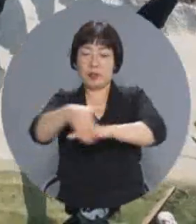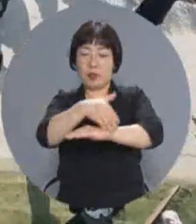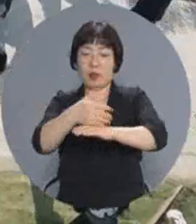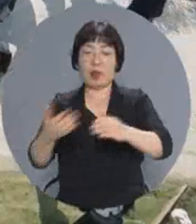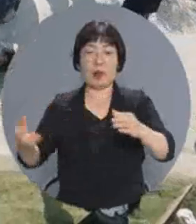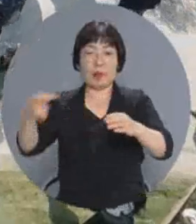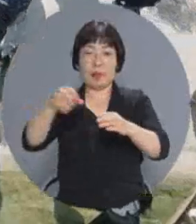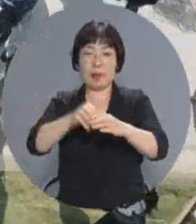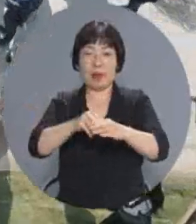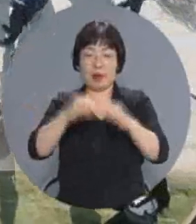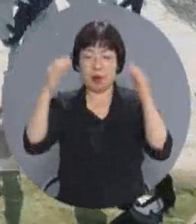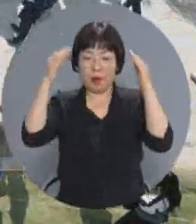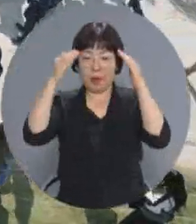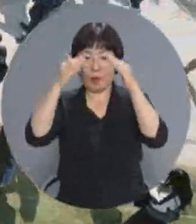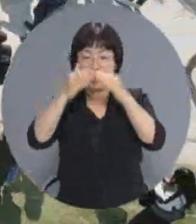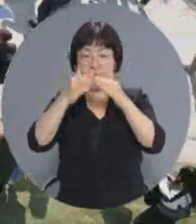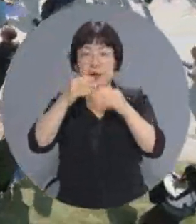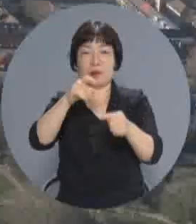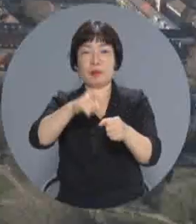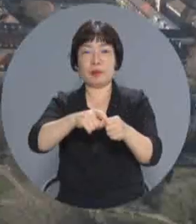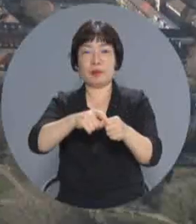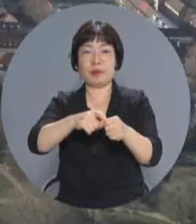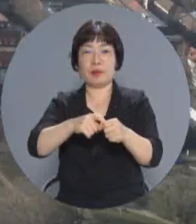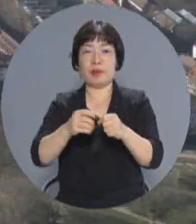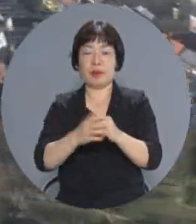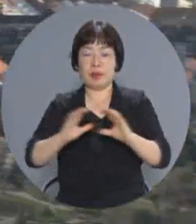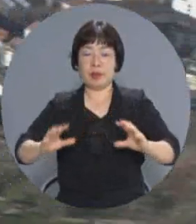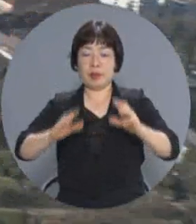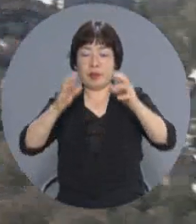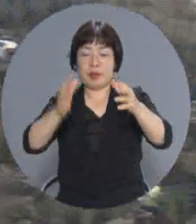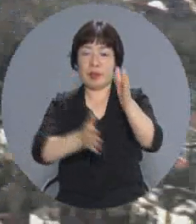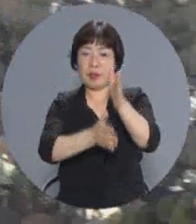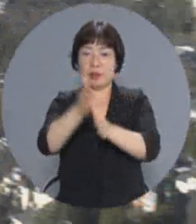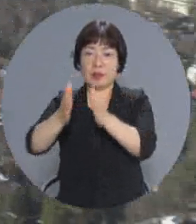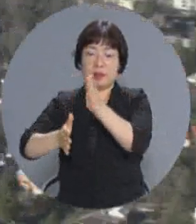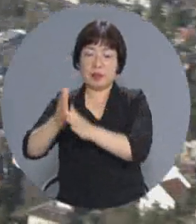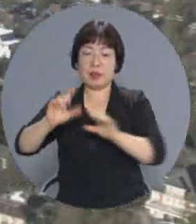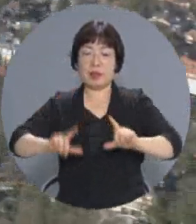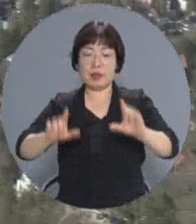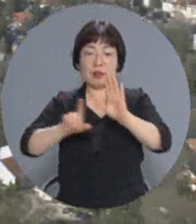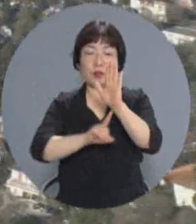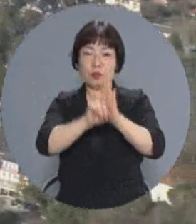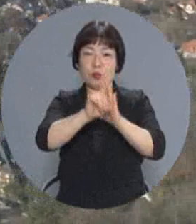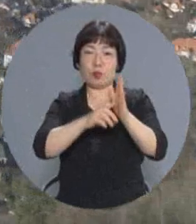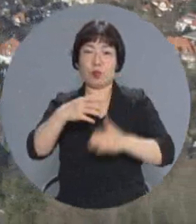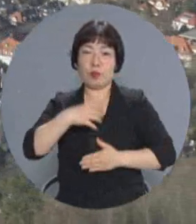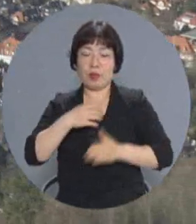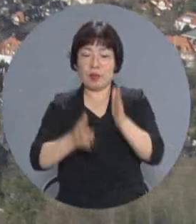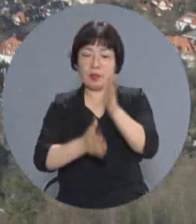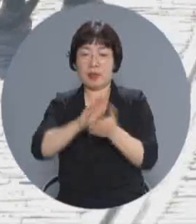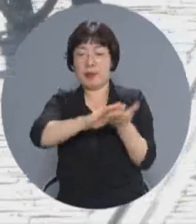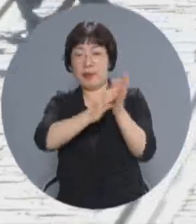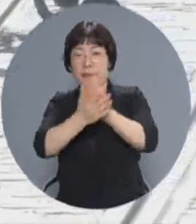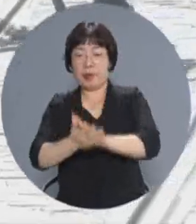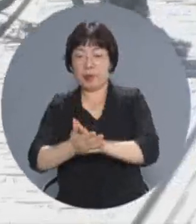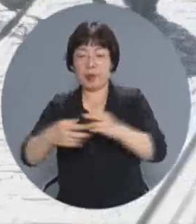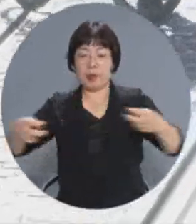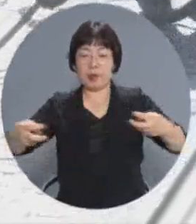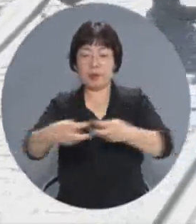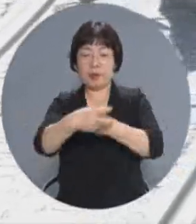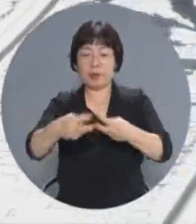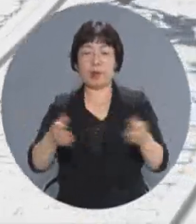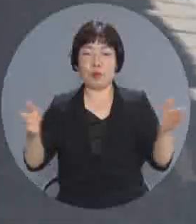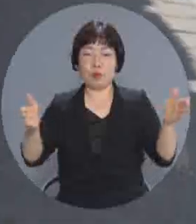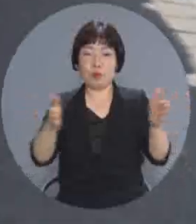방향을 바꾼 상징성 때문입니다. 이렇듯 세계의 도시들은 기후위기 대응과 도시 혁신을 위해 자가용과 도로는